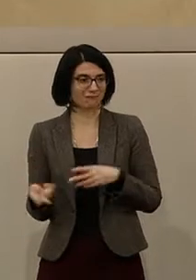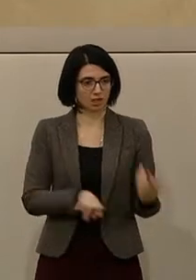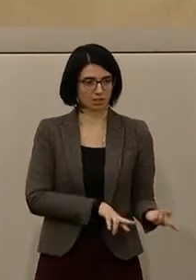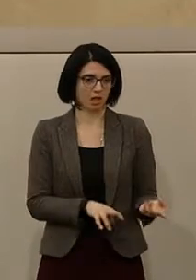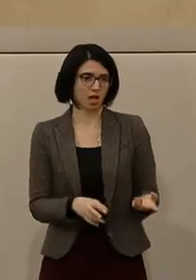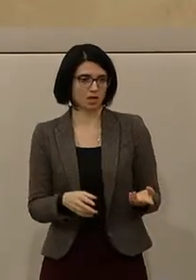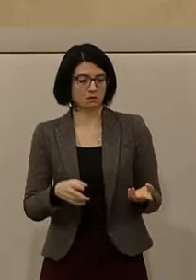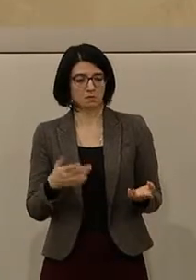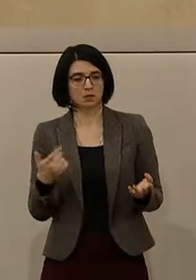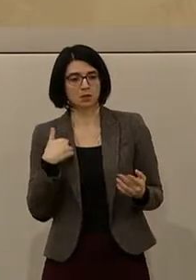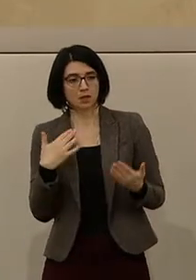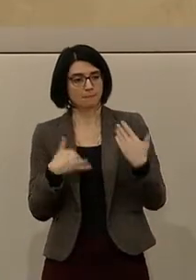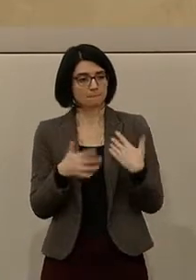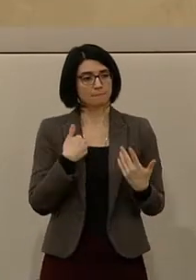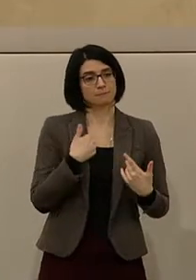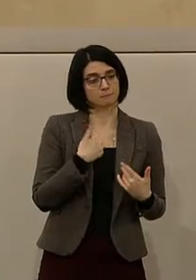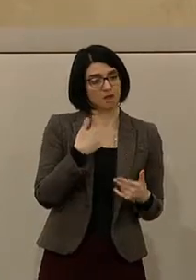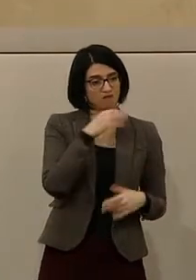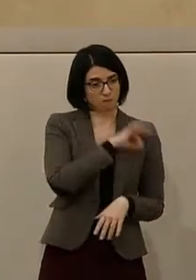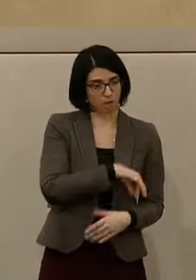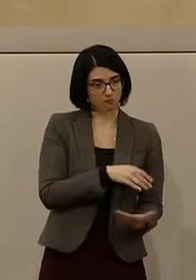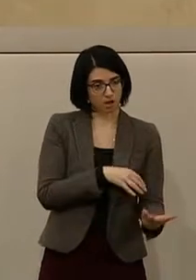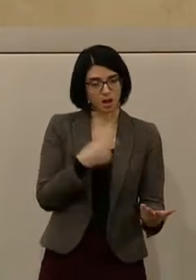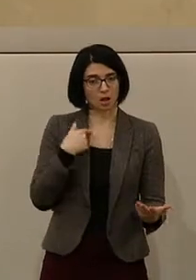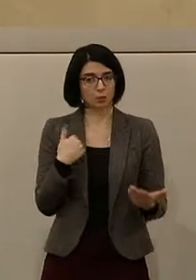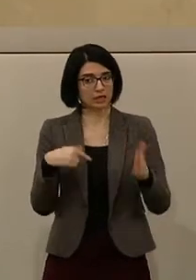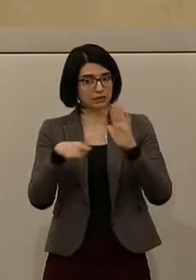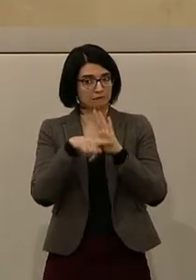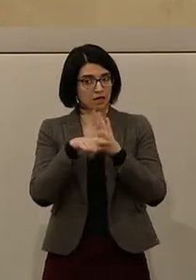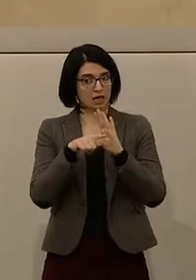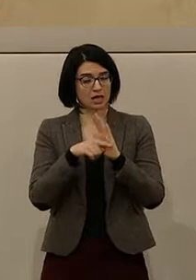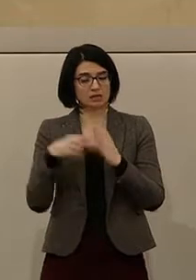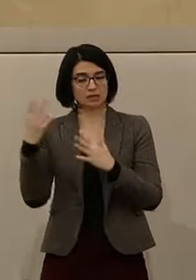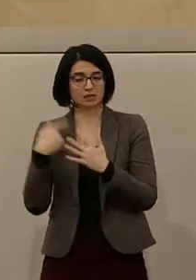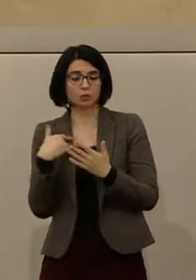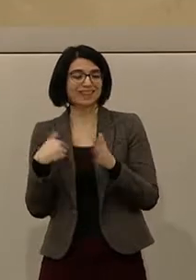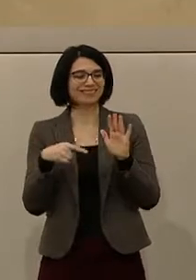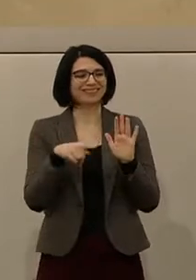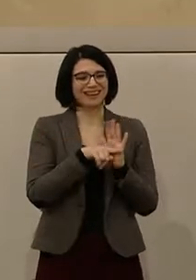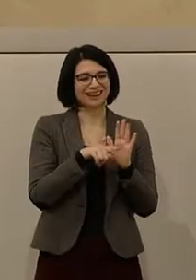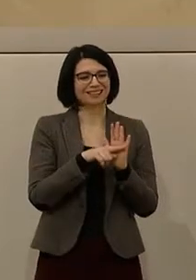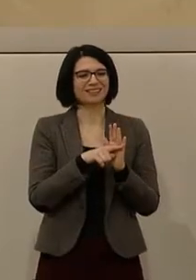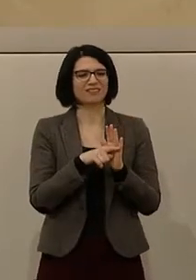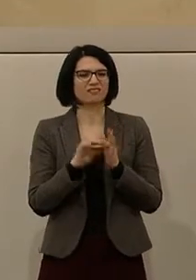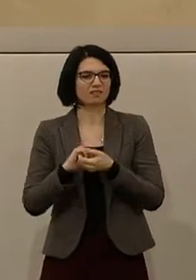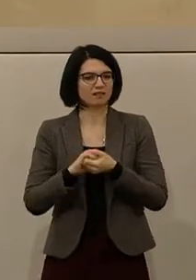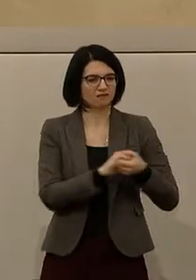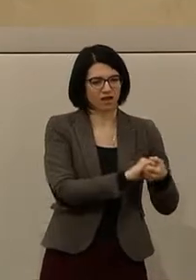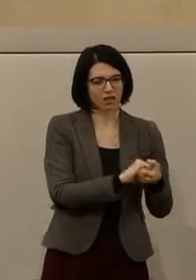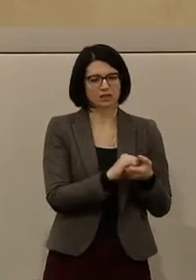die deutlich ertragreicher sind und wo es dann diese Differenz, diese Negativdifferenz nicht mehr gibt